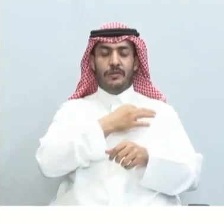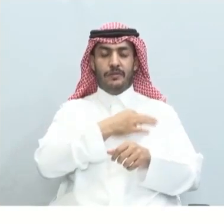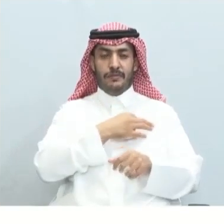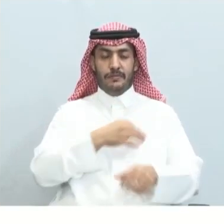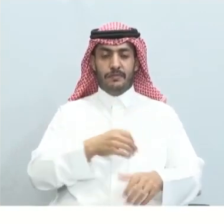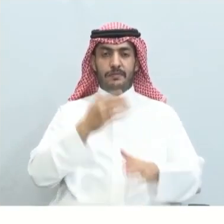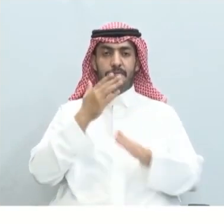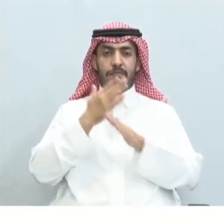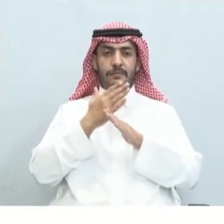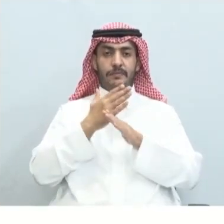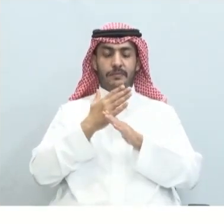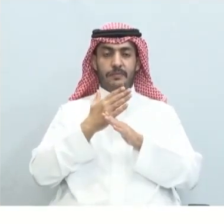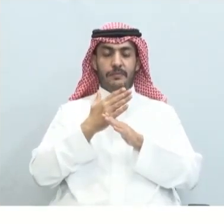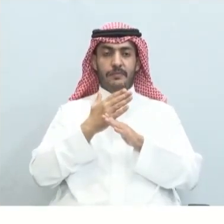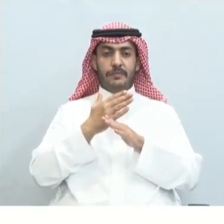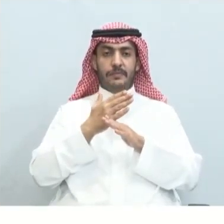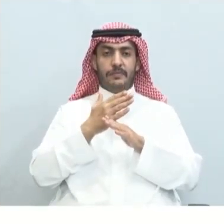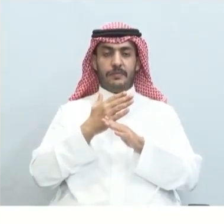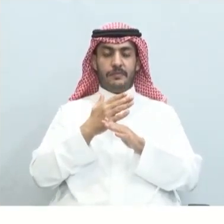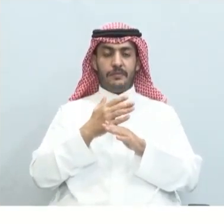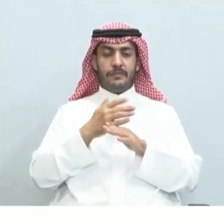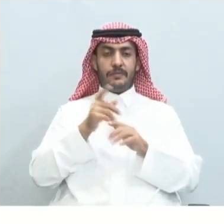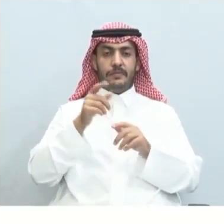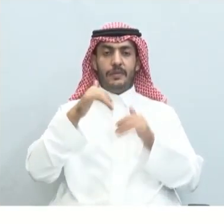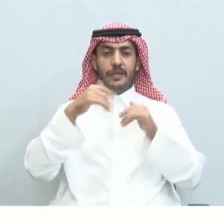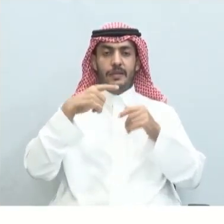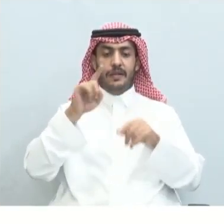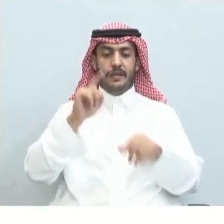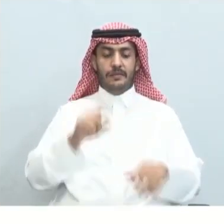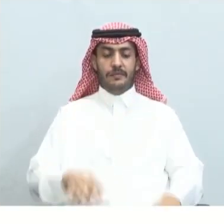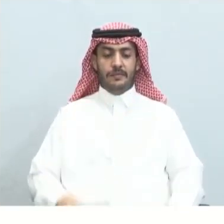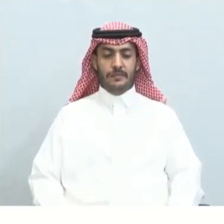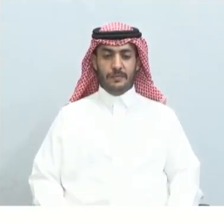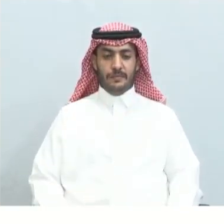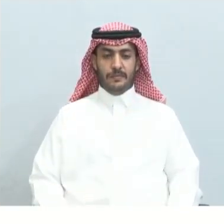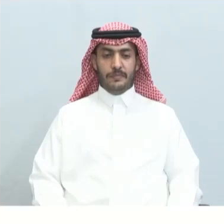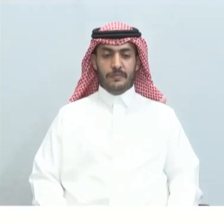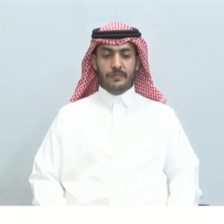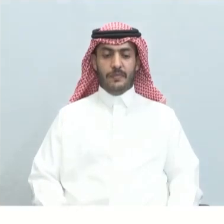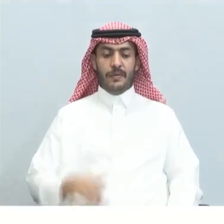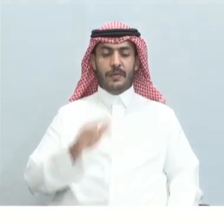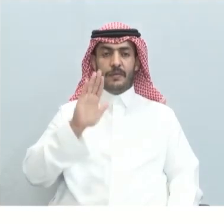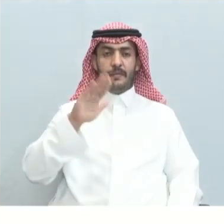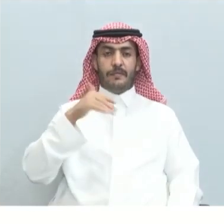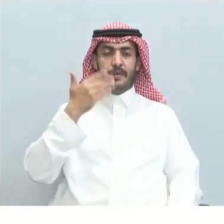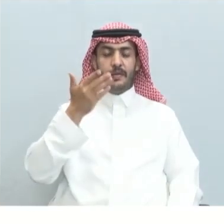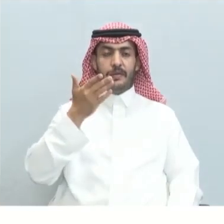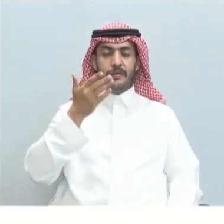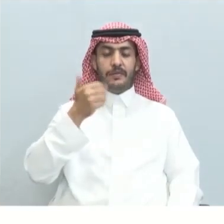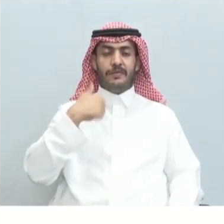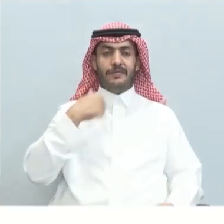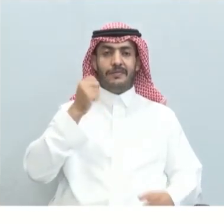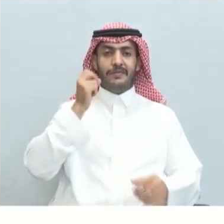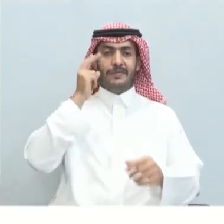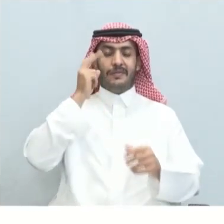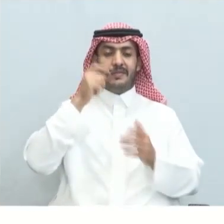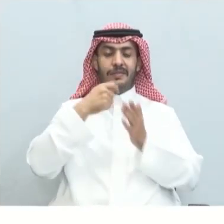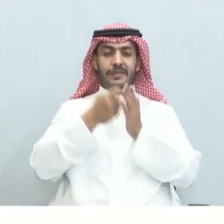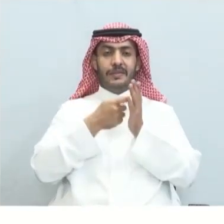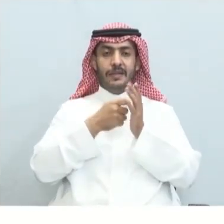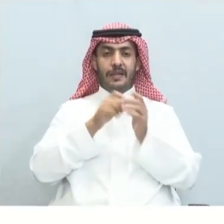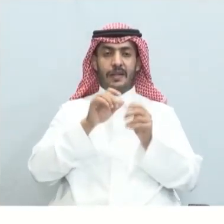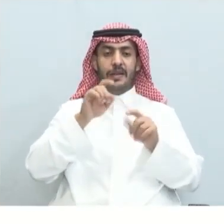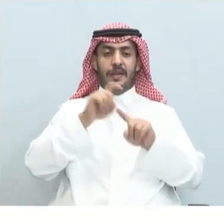لماذا للتاكد من صحتها ثم بعد ذلك تبدا ارسال